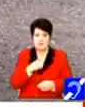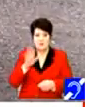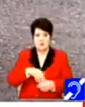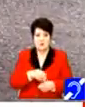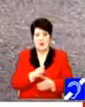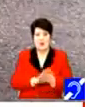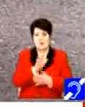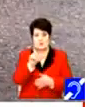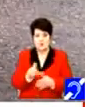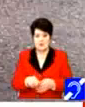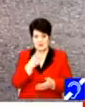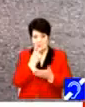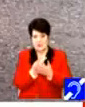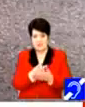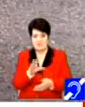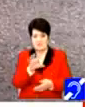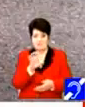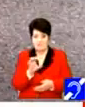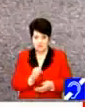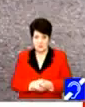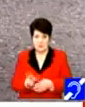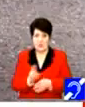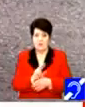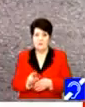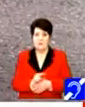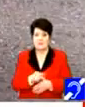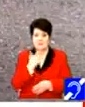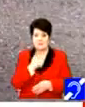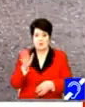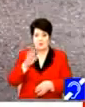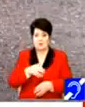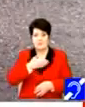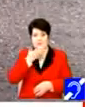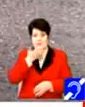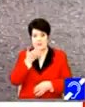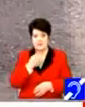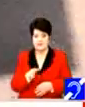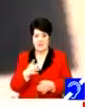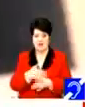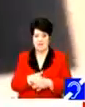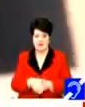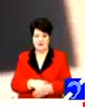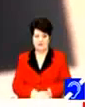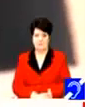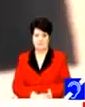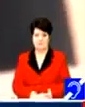ce jurnaliștii le-au arătat fotografii. Promisiuni de reparații sunt doar după ce se va mai încălzi afară.